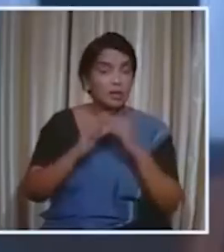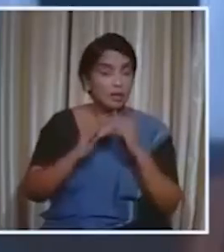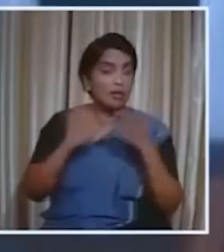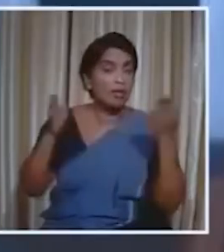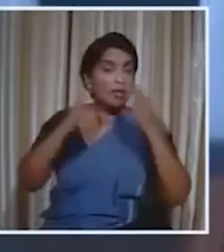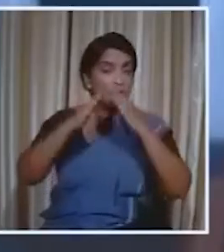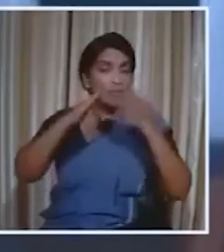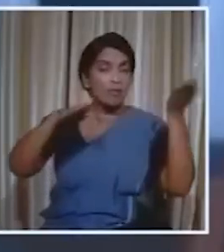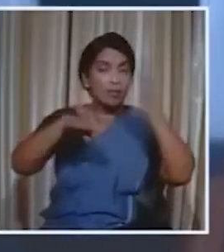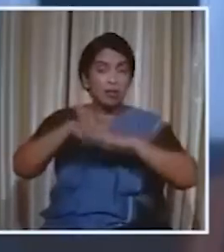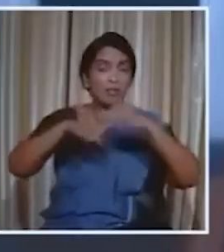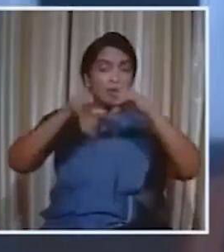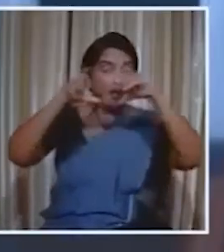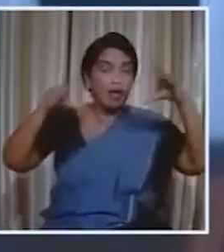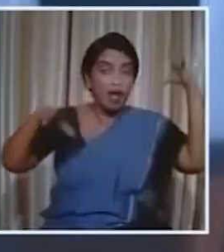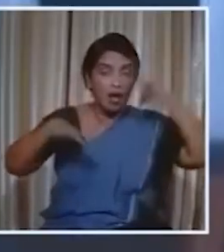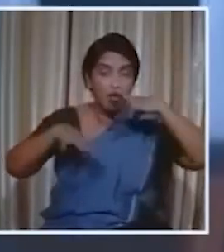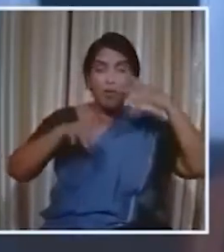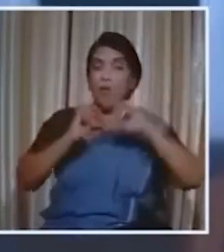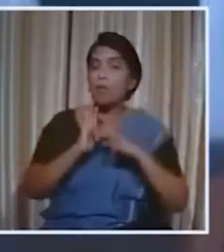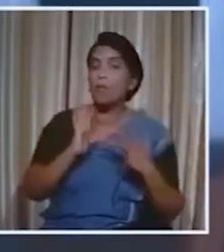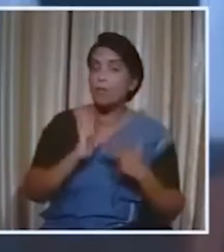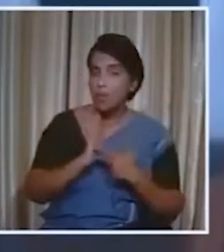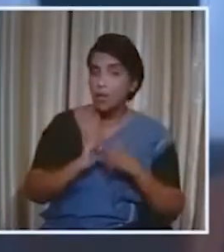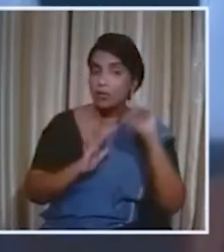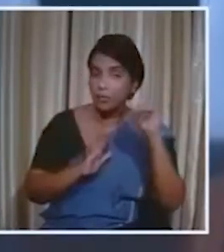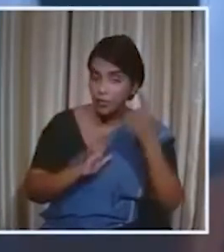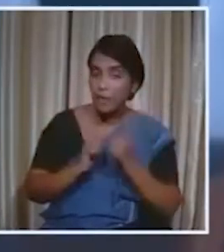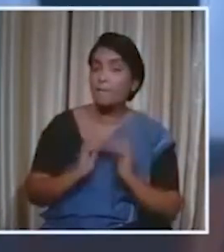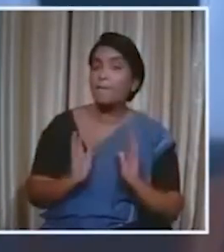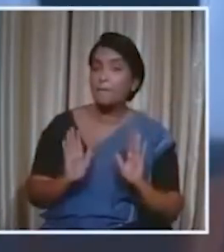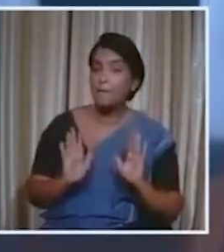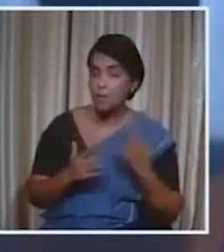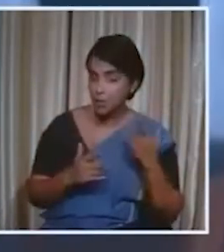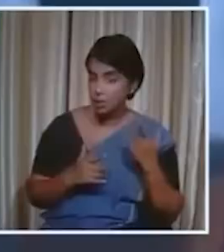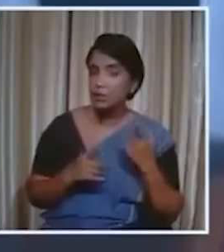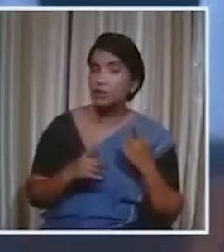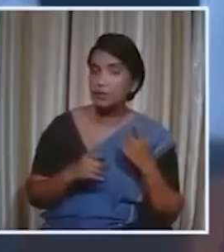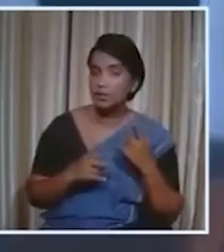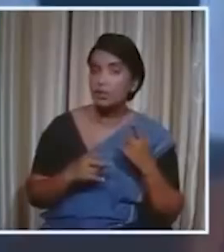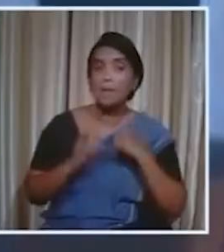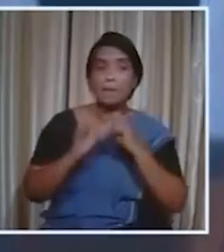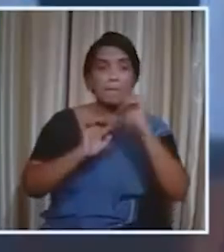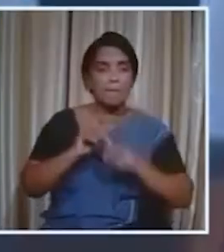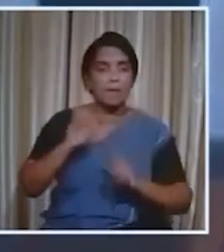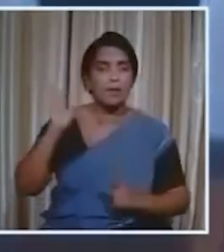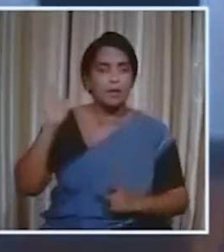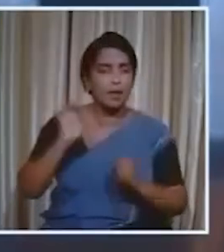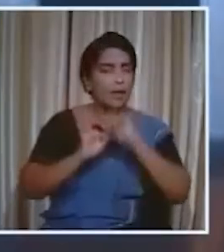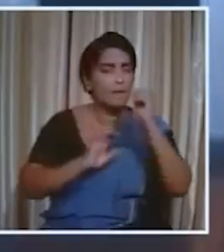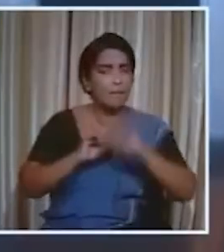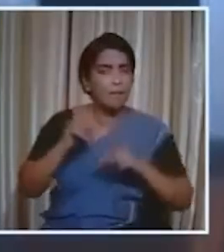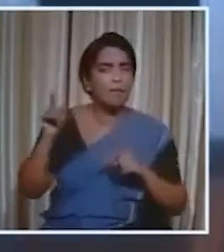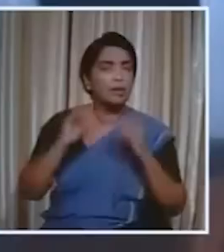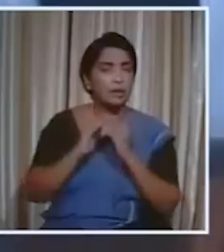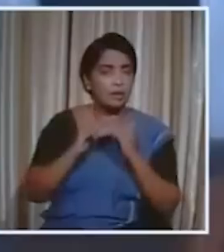මත සෝලා පැනල් හයි කරන ව්‍යාපෘතියේ පළවෙනි එක ආරම්භ කරලා තියෙන්නේ ගරු කතානායකතුමනි මඩකලපුවේ. ඒ මඩකලපුවේ මේ